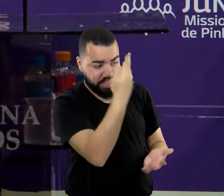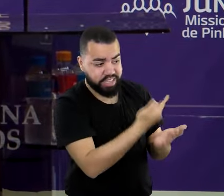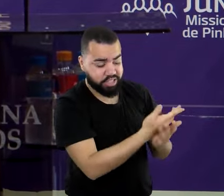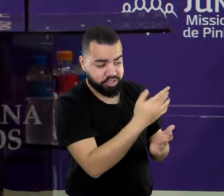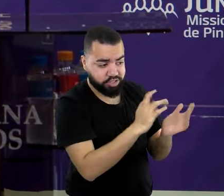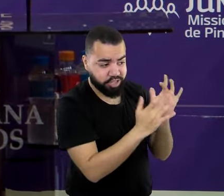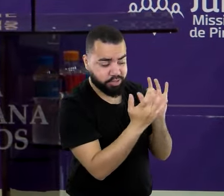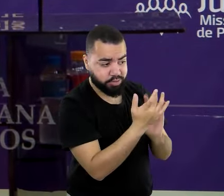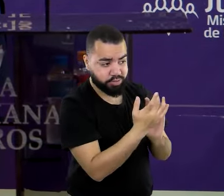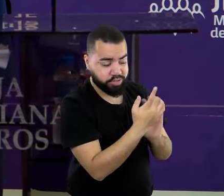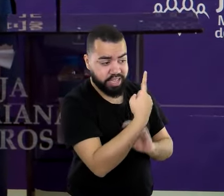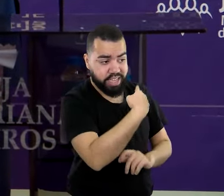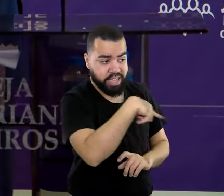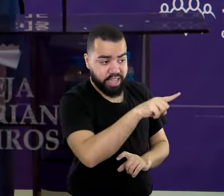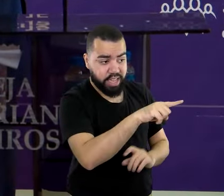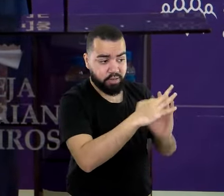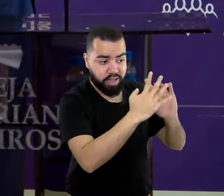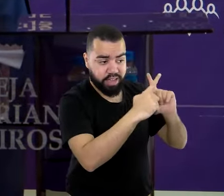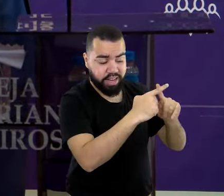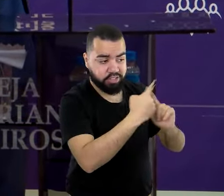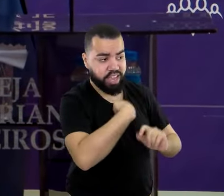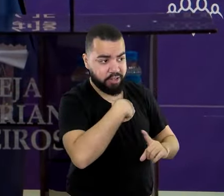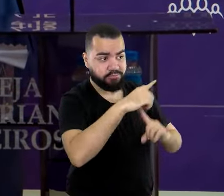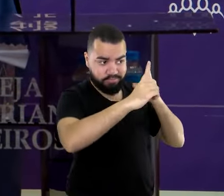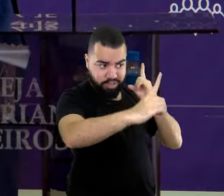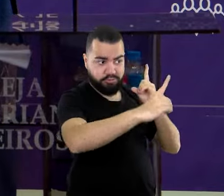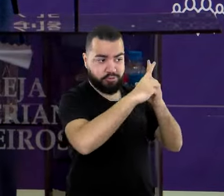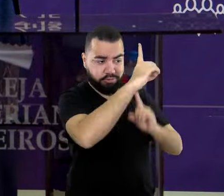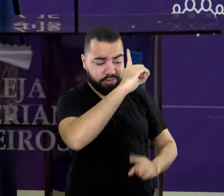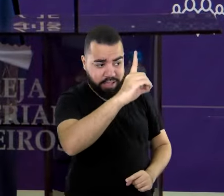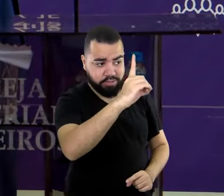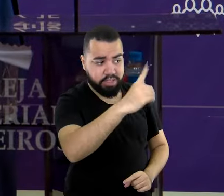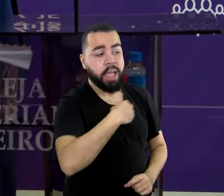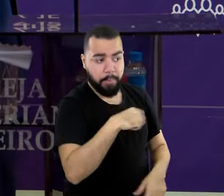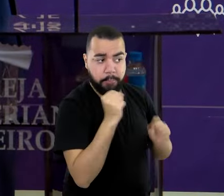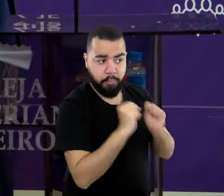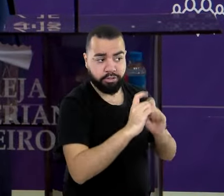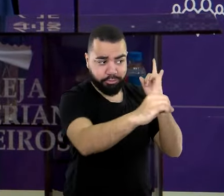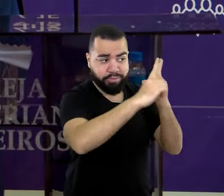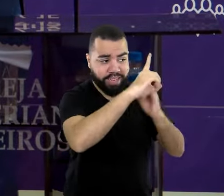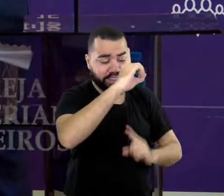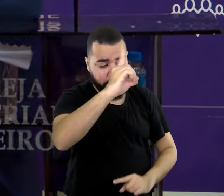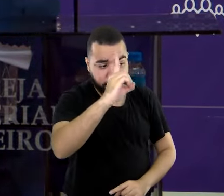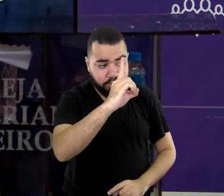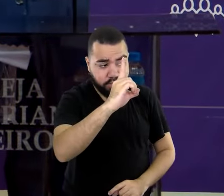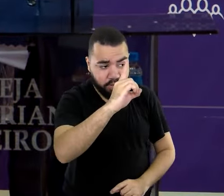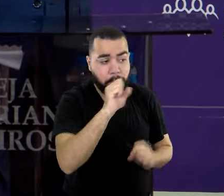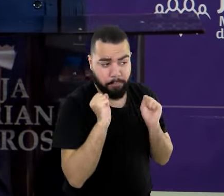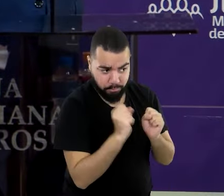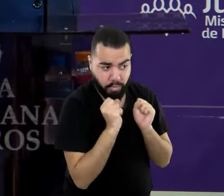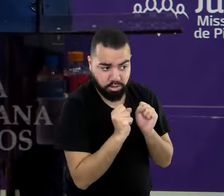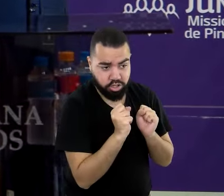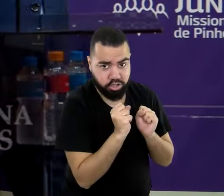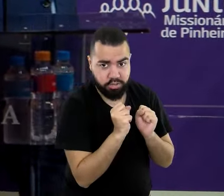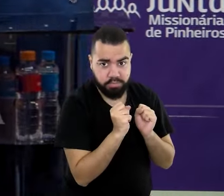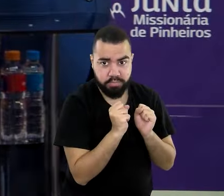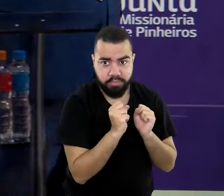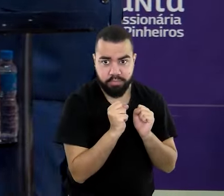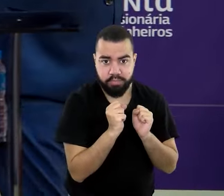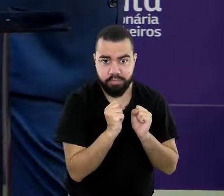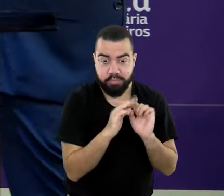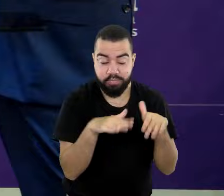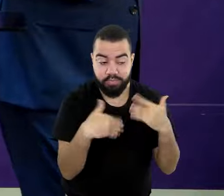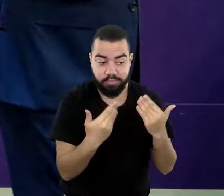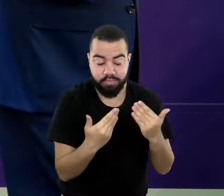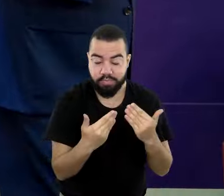for para a igreja, eu encontro com Deus? 하나님 만날 수 있어요? Eu posso encontrar com Deus?" 전도하는 사람이니까 뭐든지